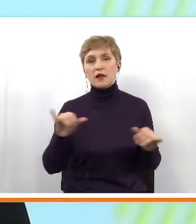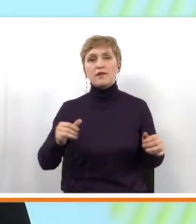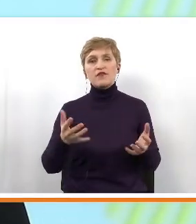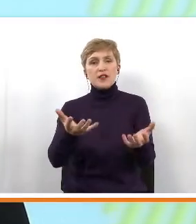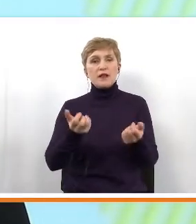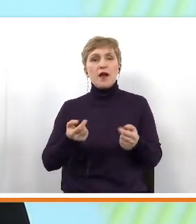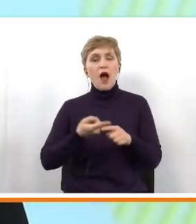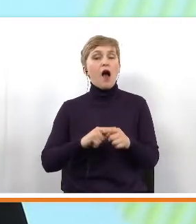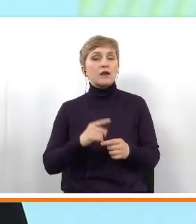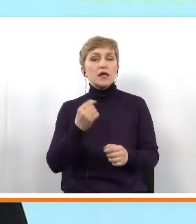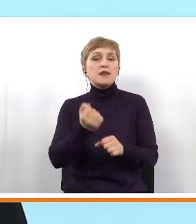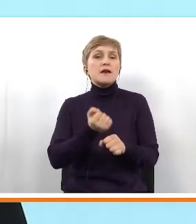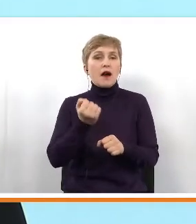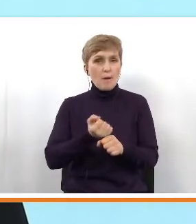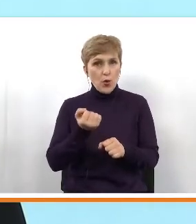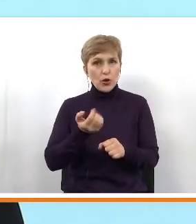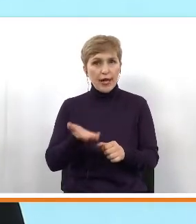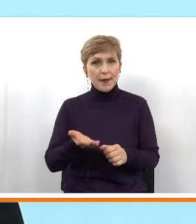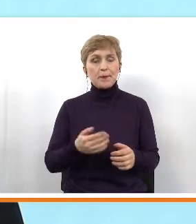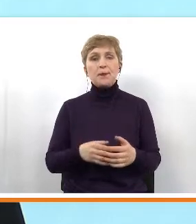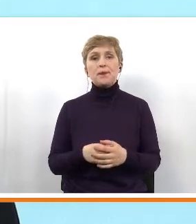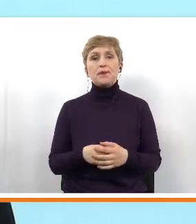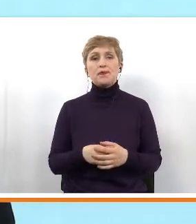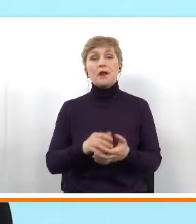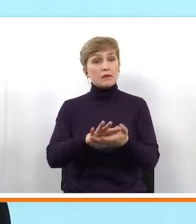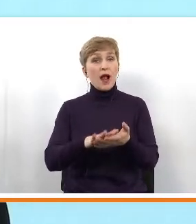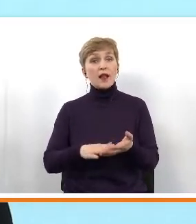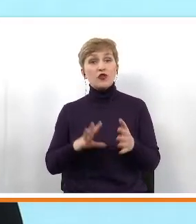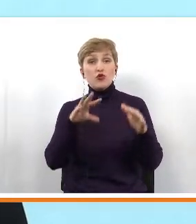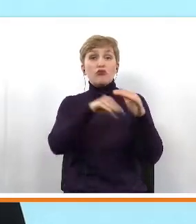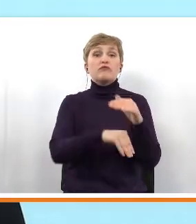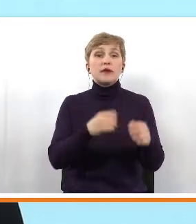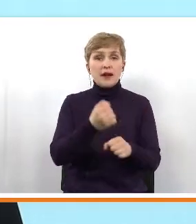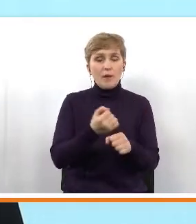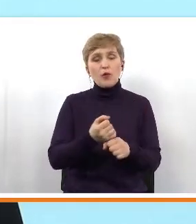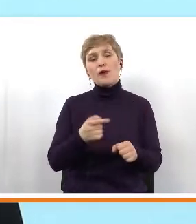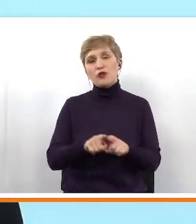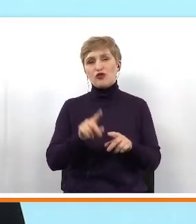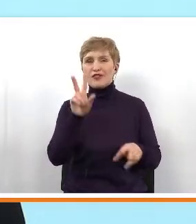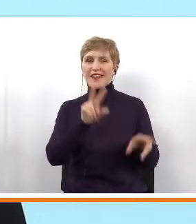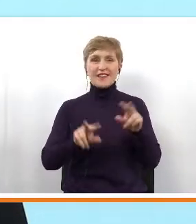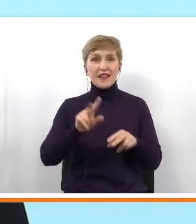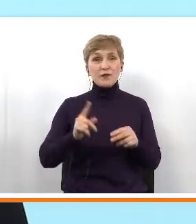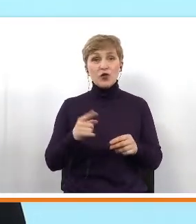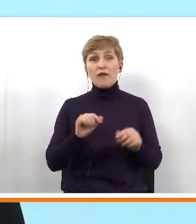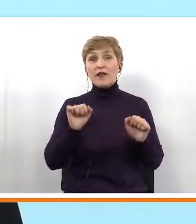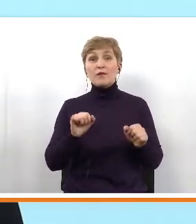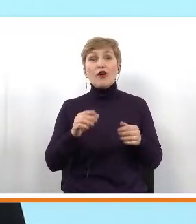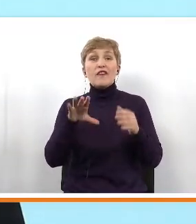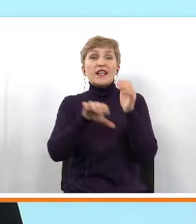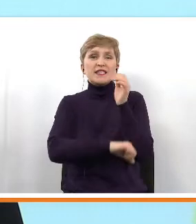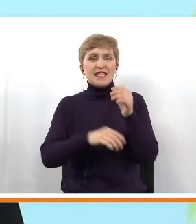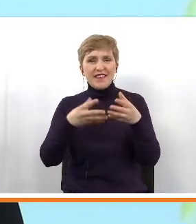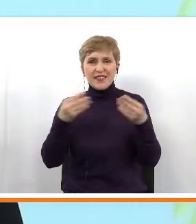взяла эти наработки в дальнейшую проработку, и мы тоже надеемся, что, ну, возможно, к концу весны, если